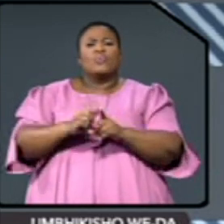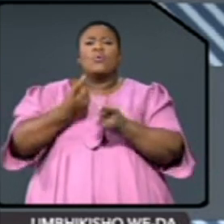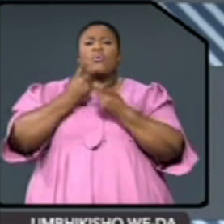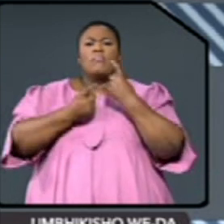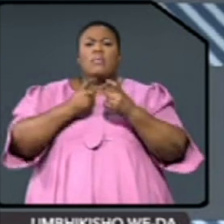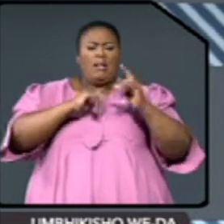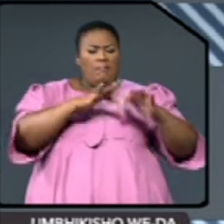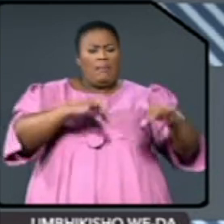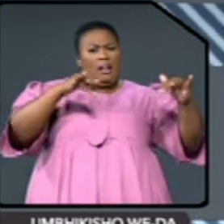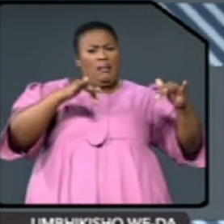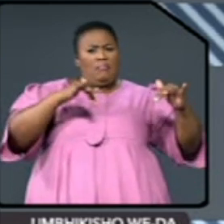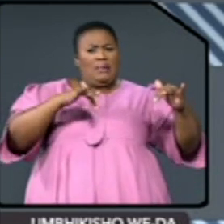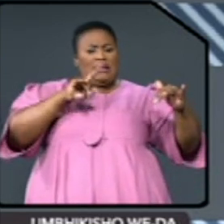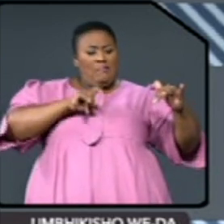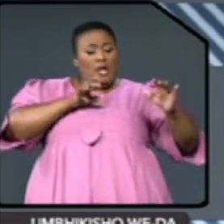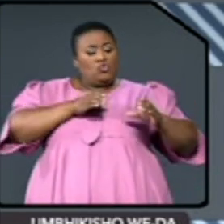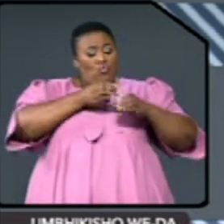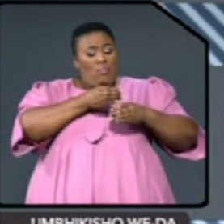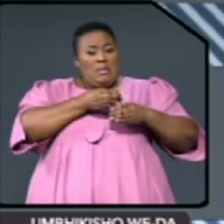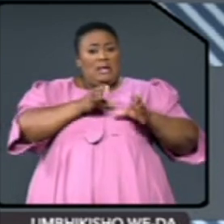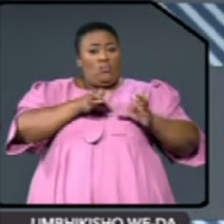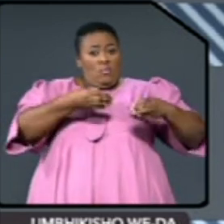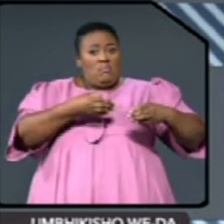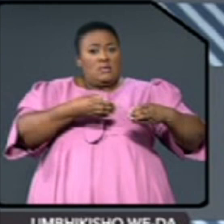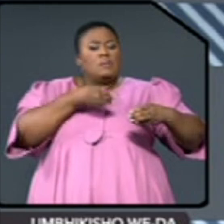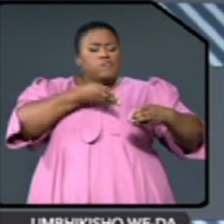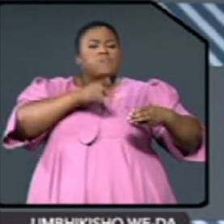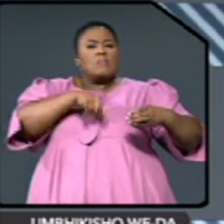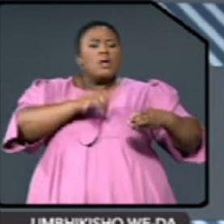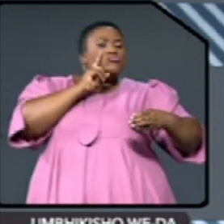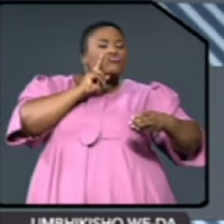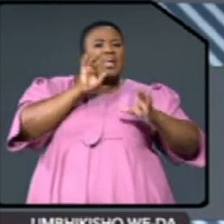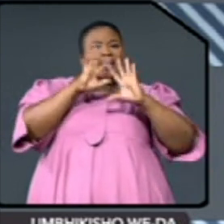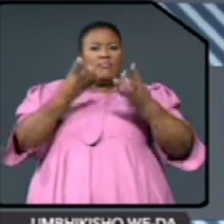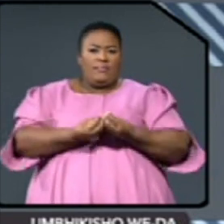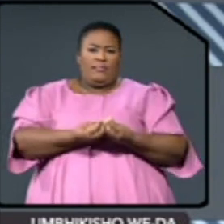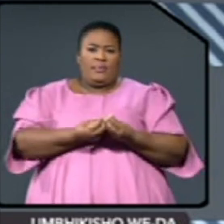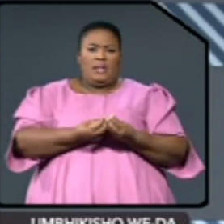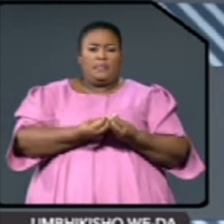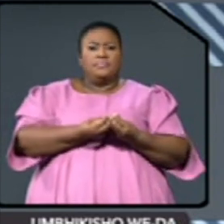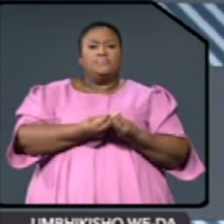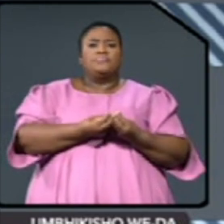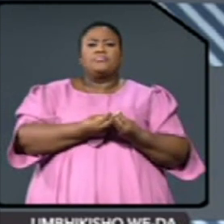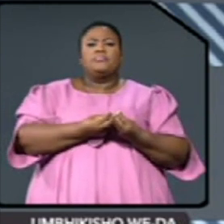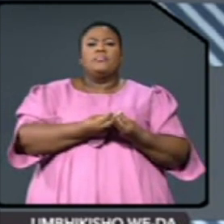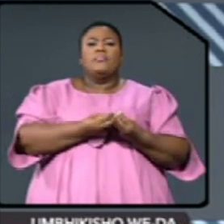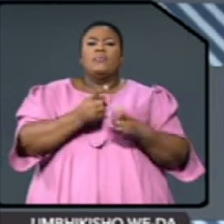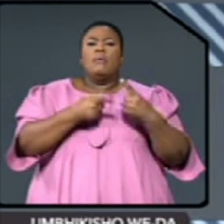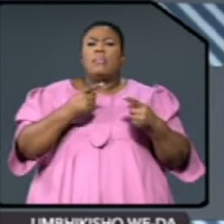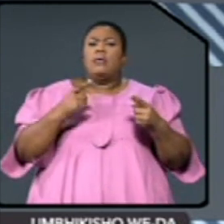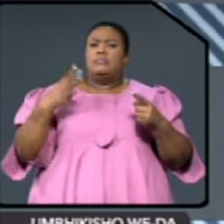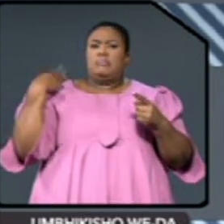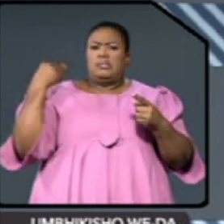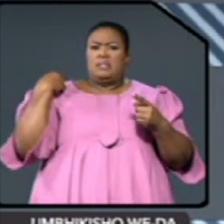eParliamente kufuneka ngabe kune committee e-checkayo yonke into ebhekene nalento ye-ministerial